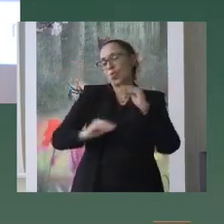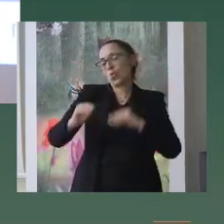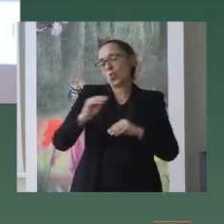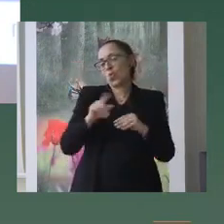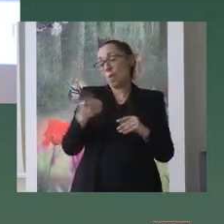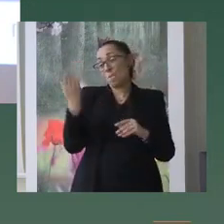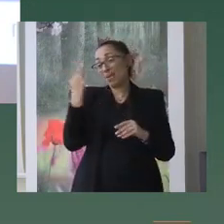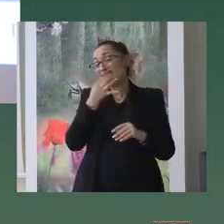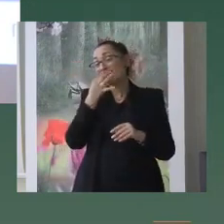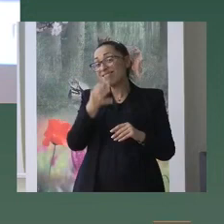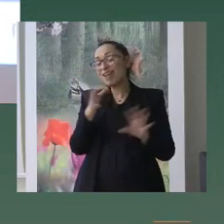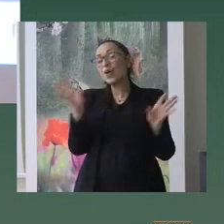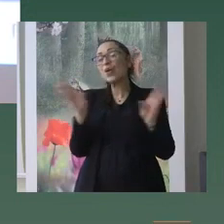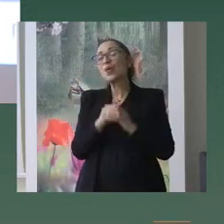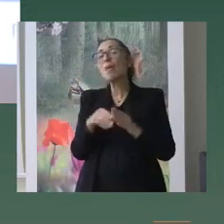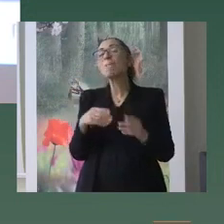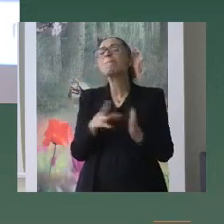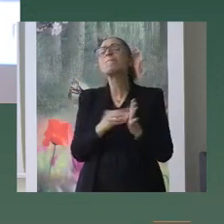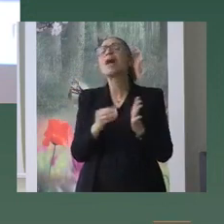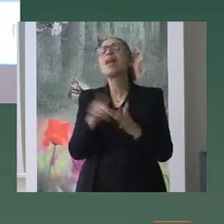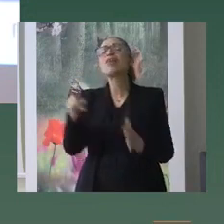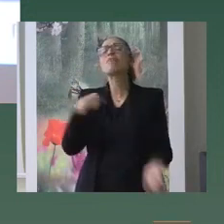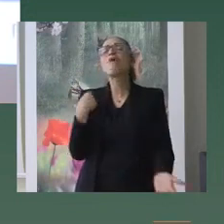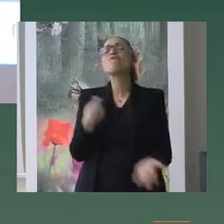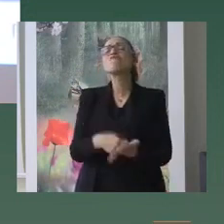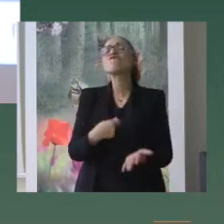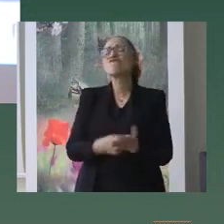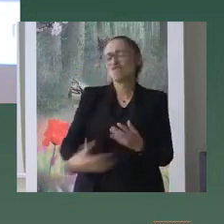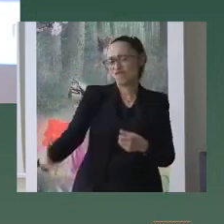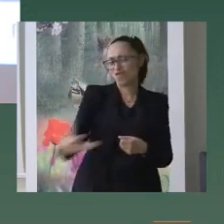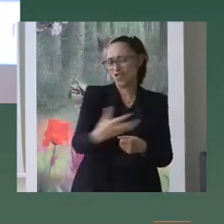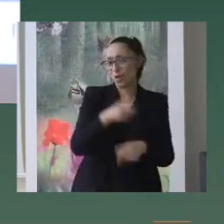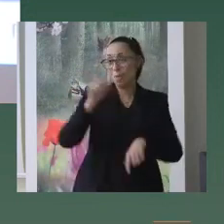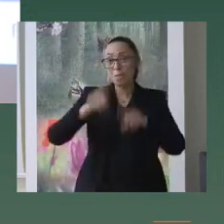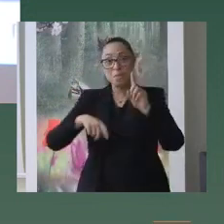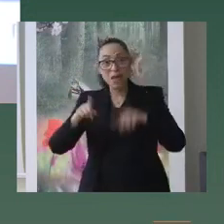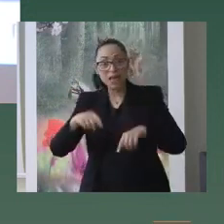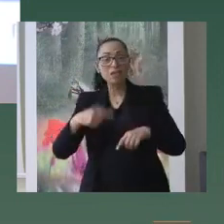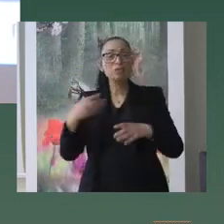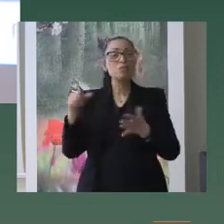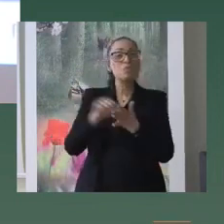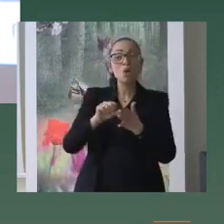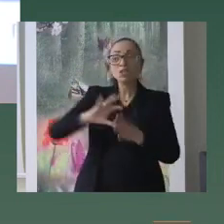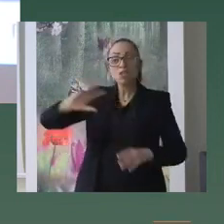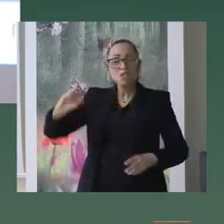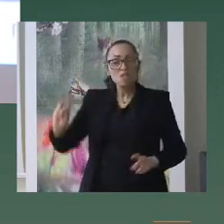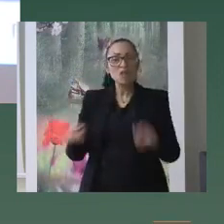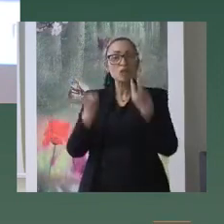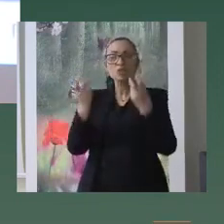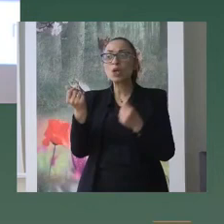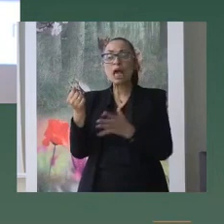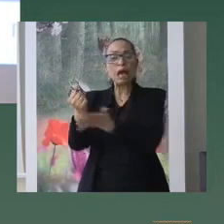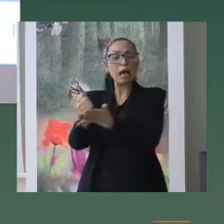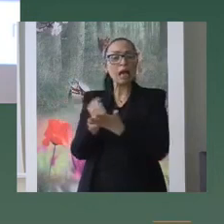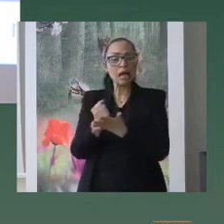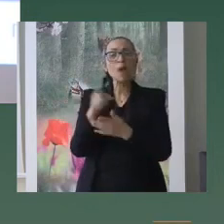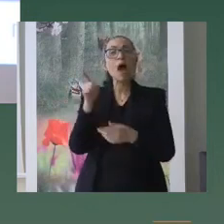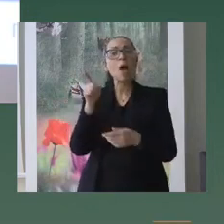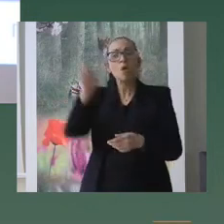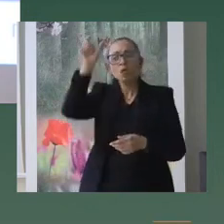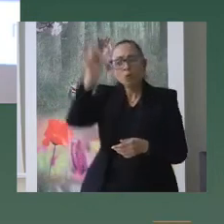όπως πριν σας είπα το παράδειγμα της φορολογίας, που είναι ο τρόπος που οι ξένες πόλεις καταφέρουν και βρίσκουν χρήματα από τον ίδιο τον πολίτη και έχουν και